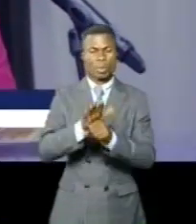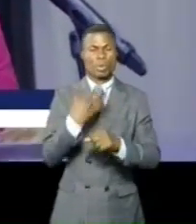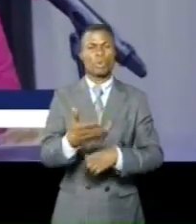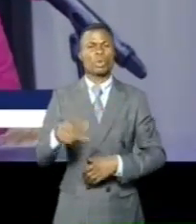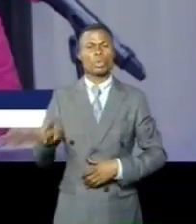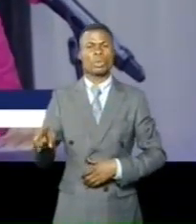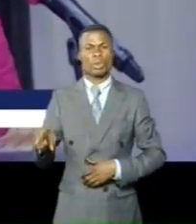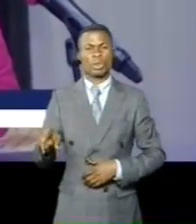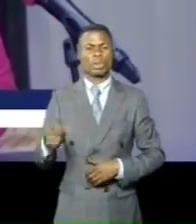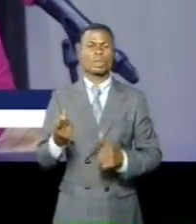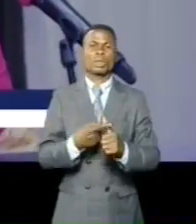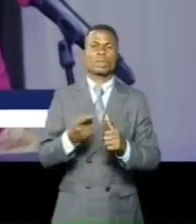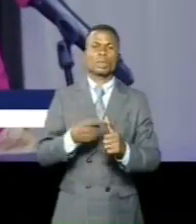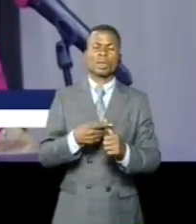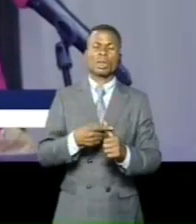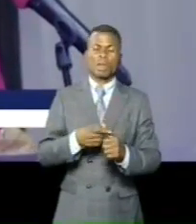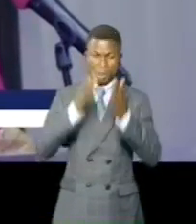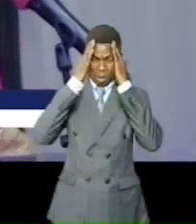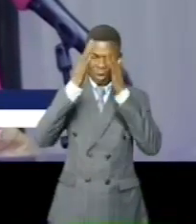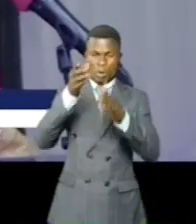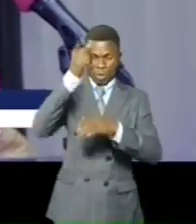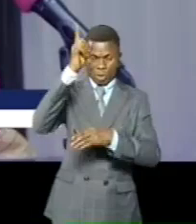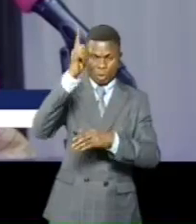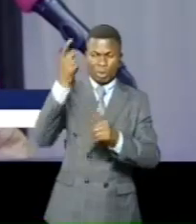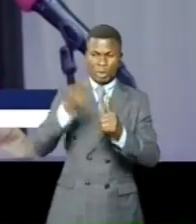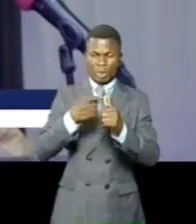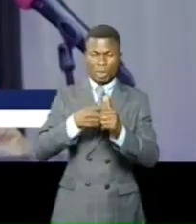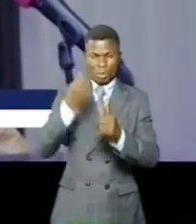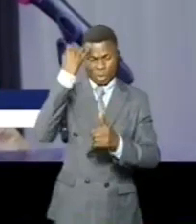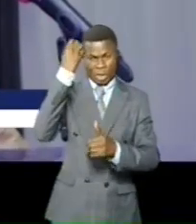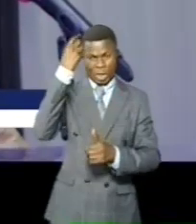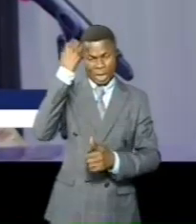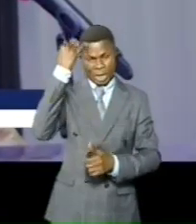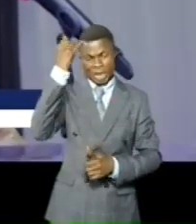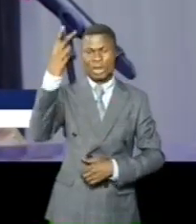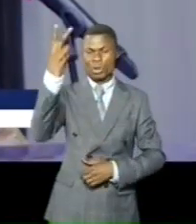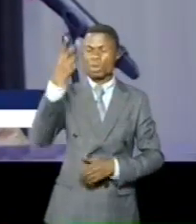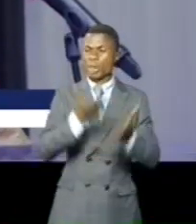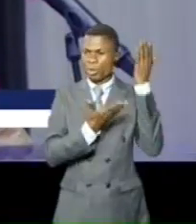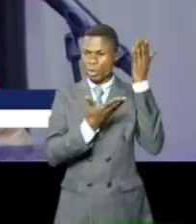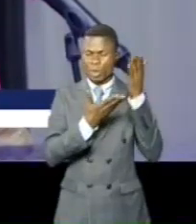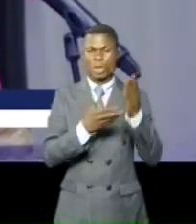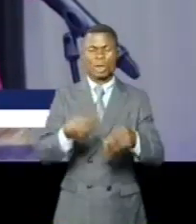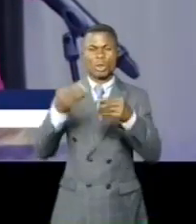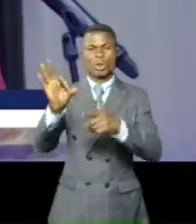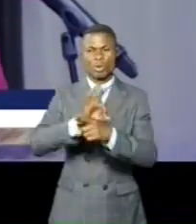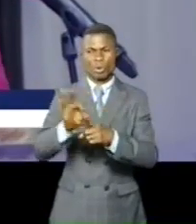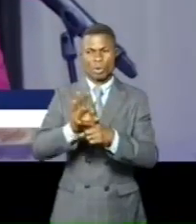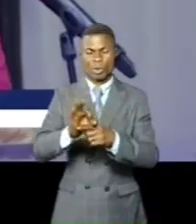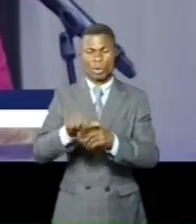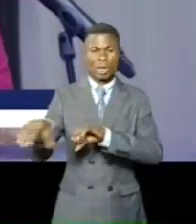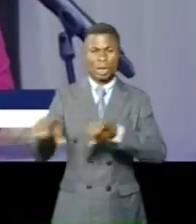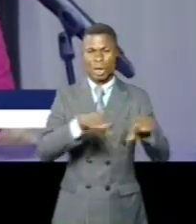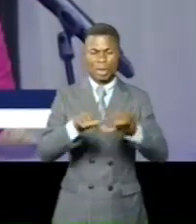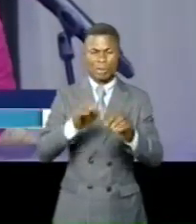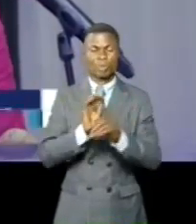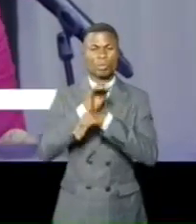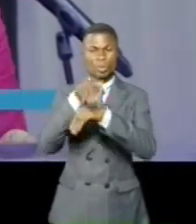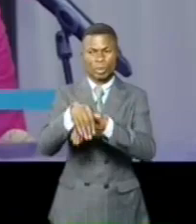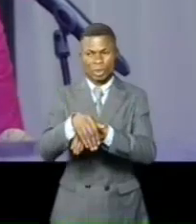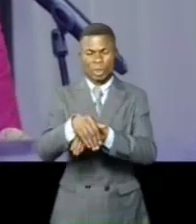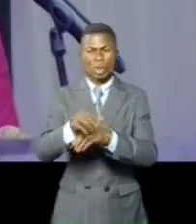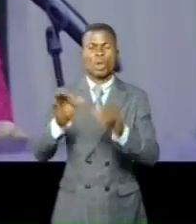choses, mais je me focaliserai sur deux concepts importants qui forment également les axes d'intervention